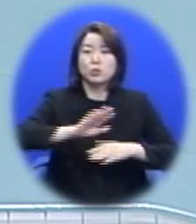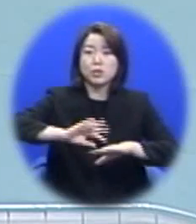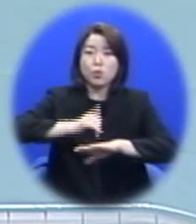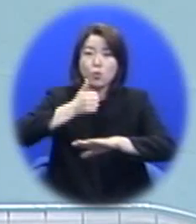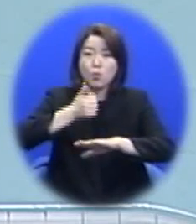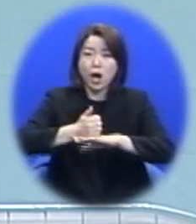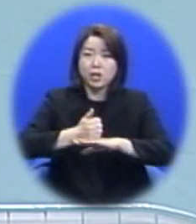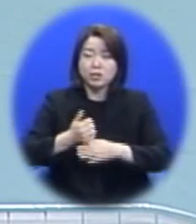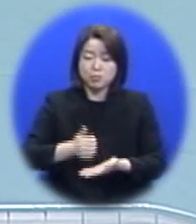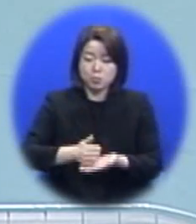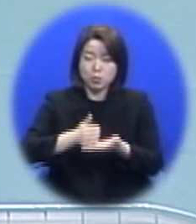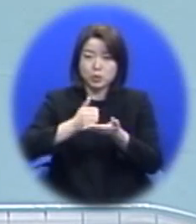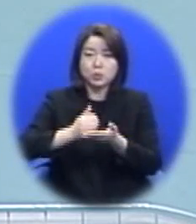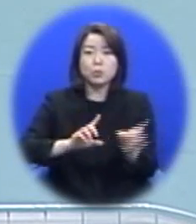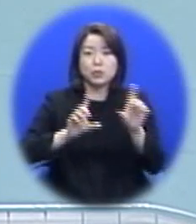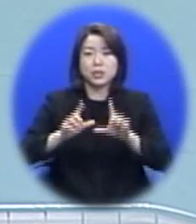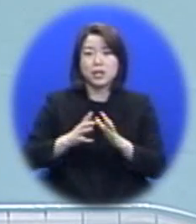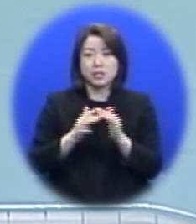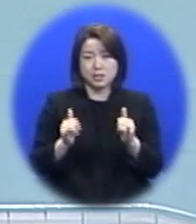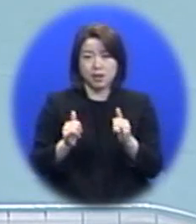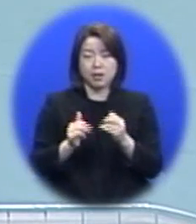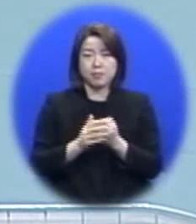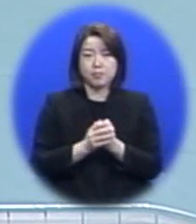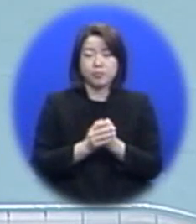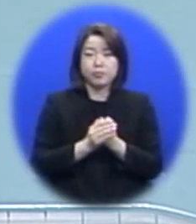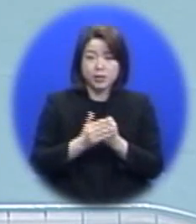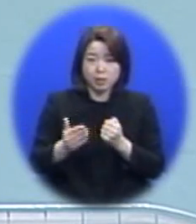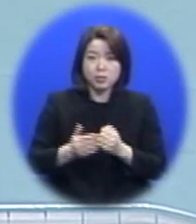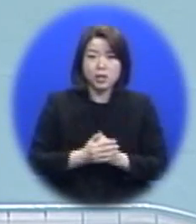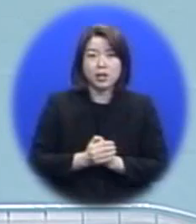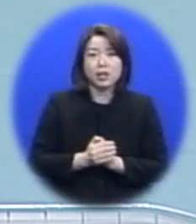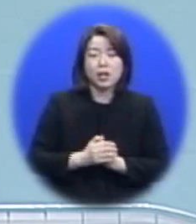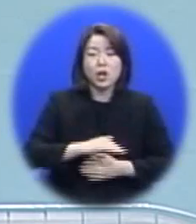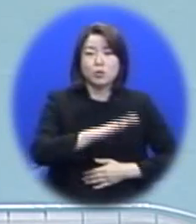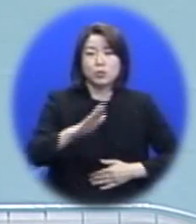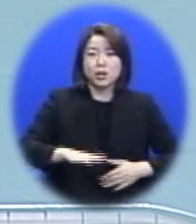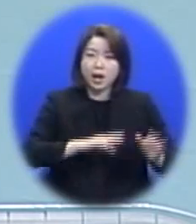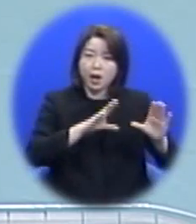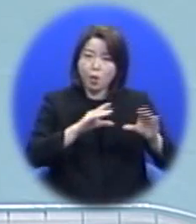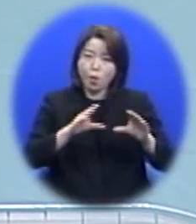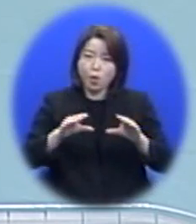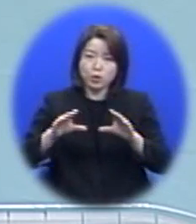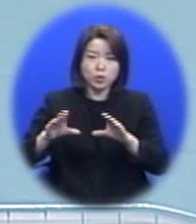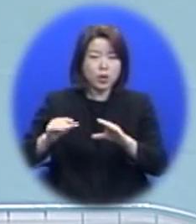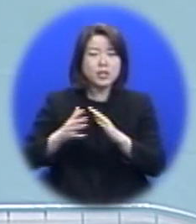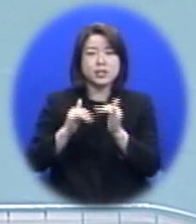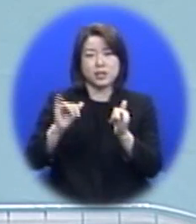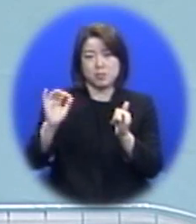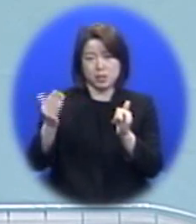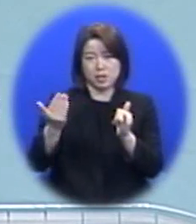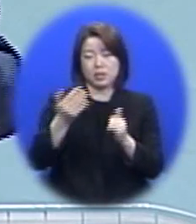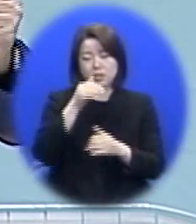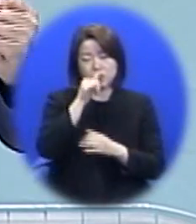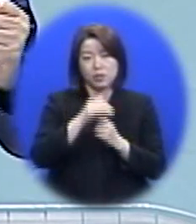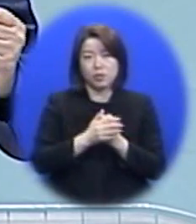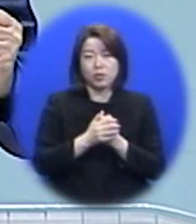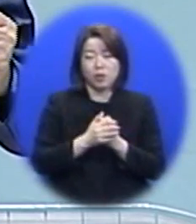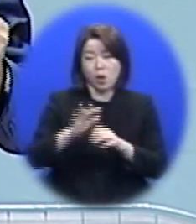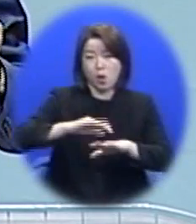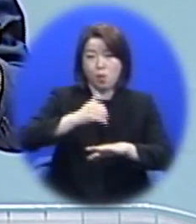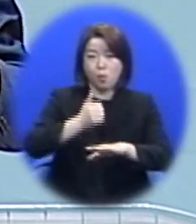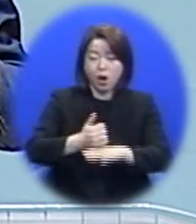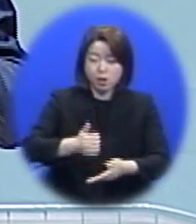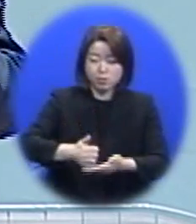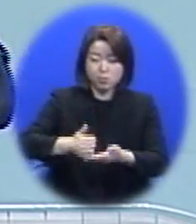사는 사람입니다. 그러니까 우리가 온유한 사람이 될 수밖에 없습니다. 왕을 모시고